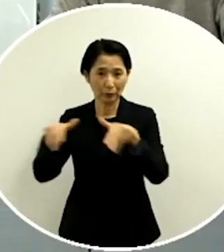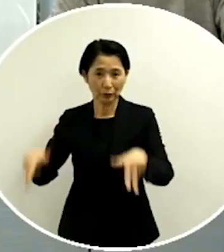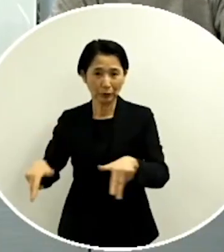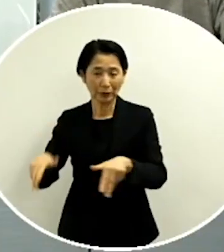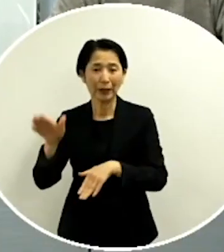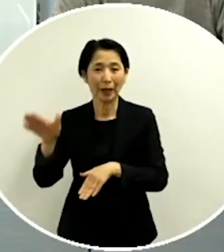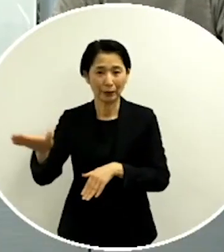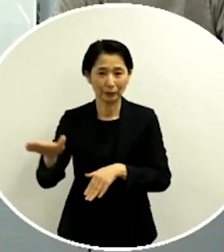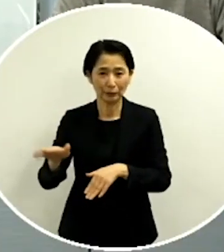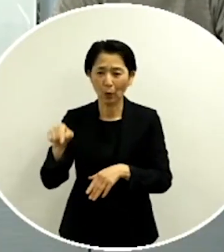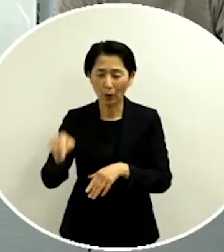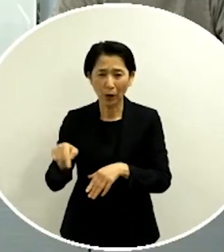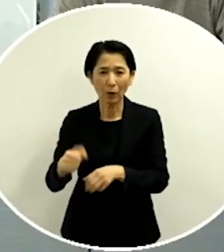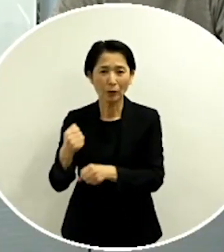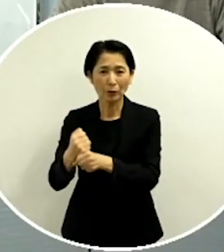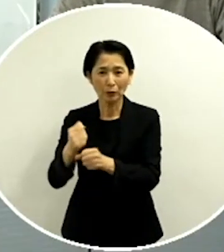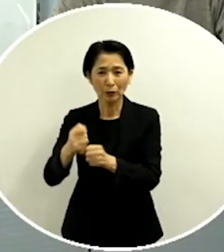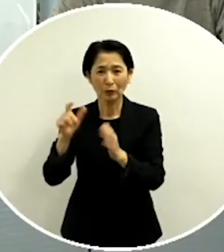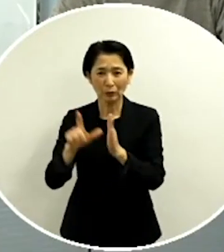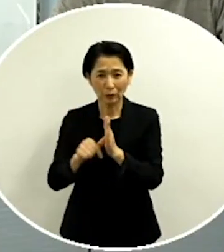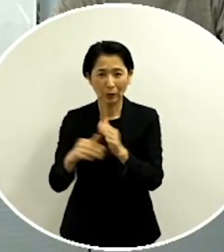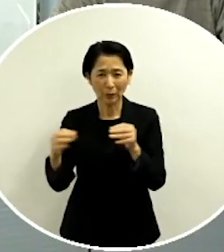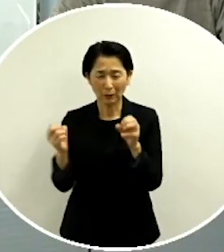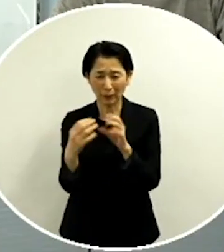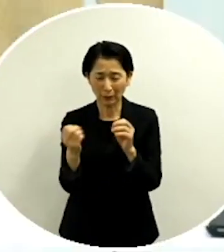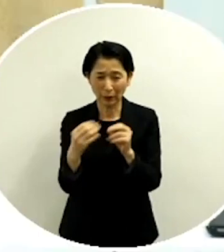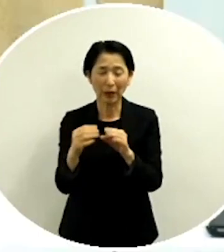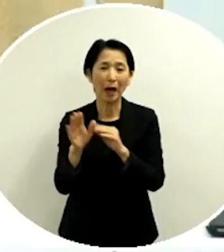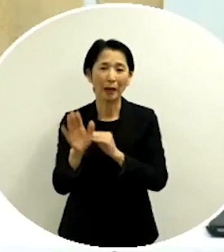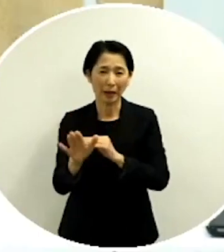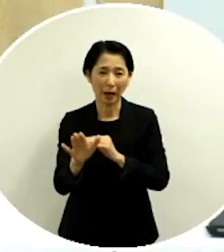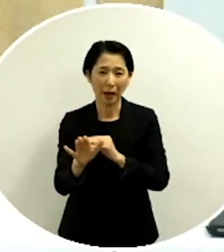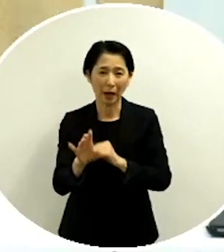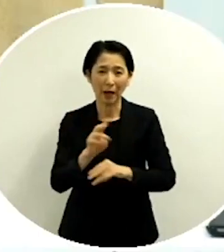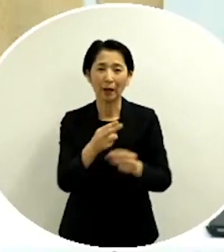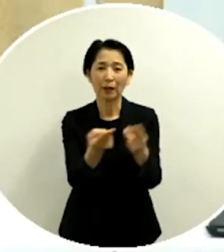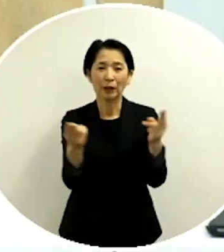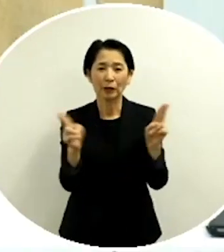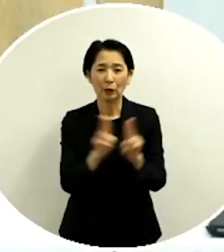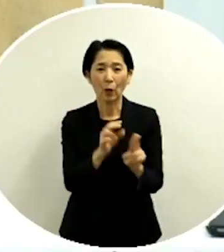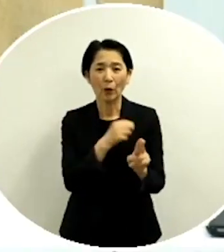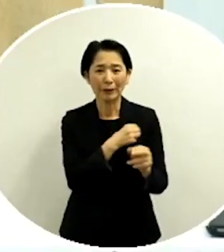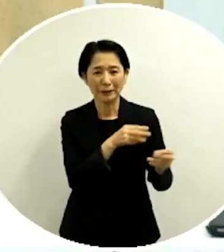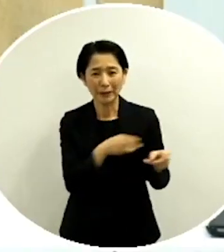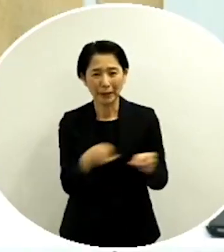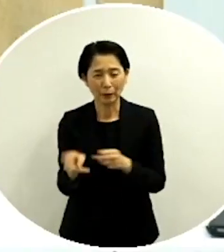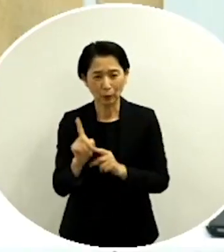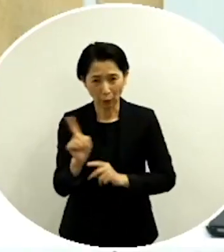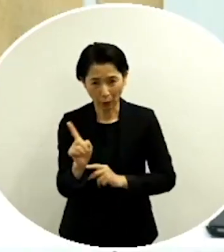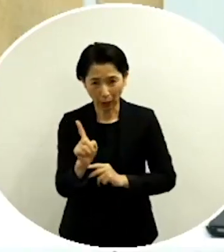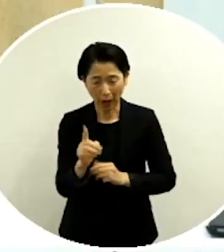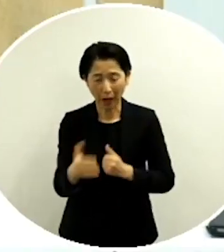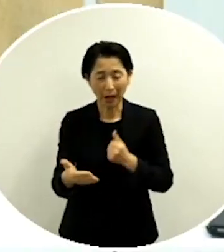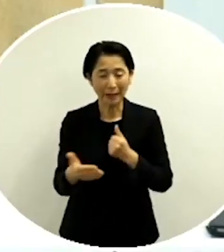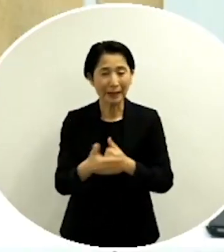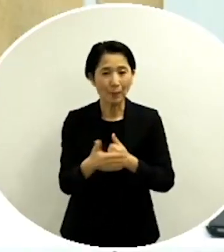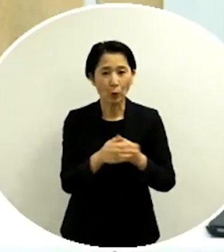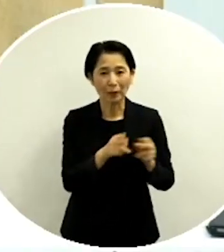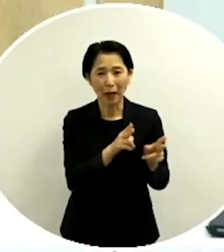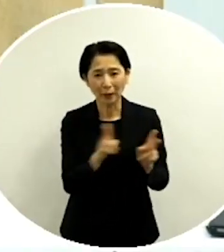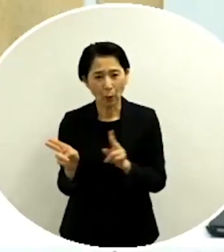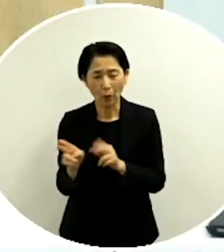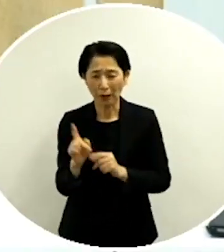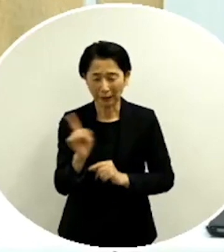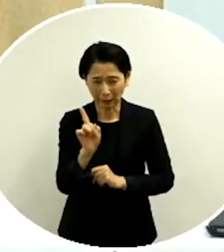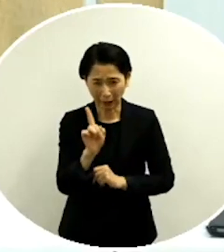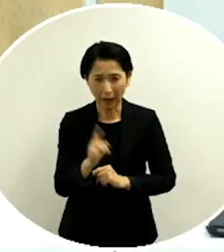いろいろと議論があったんです当院制度をどうするかあるいはサポーター協力桐蔭という